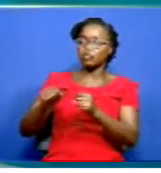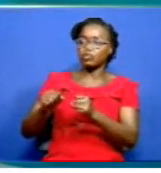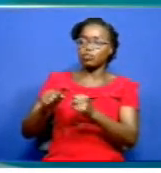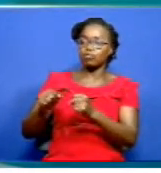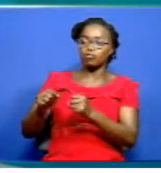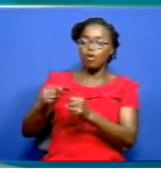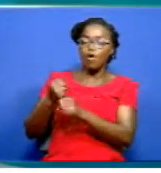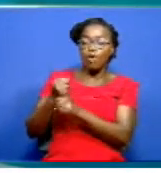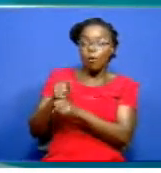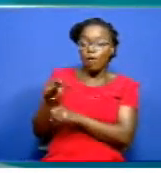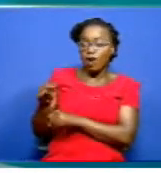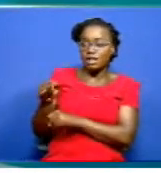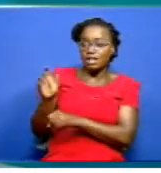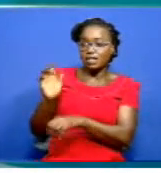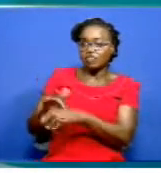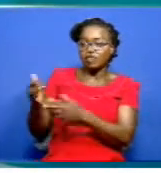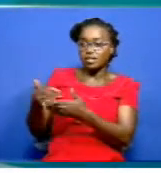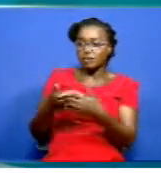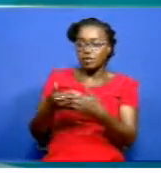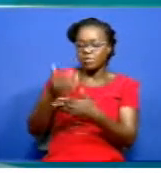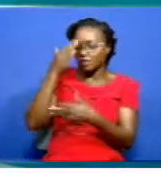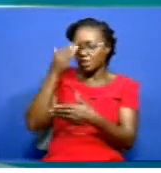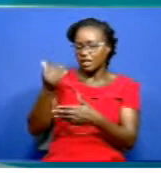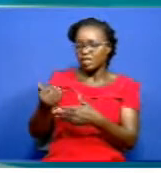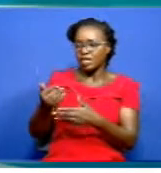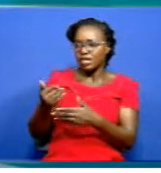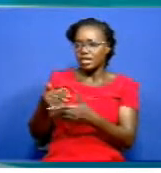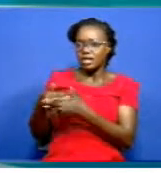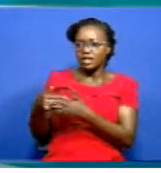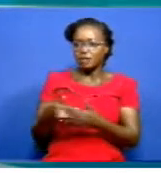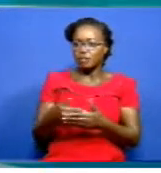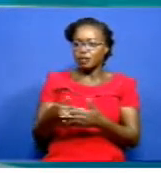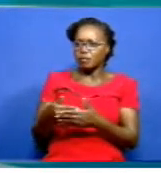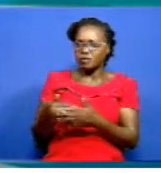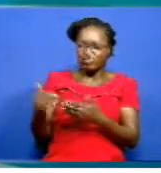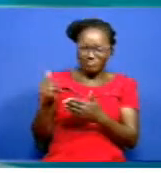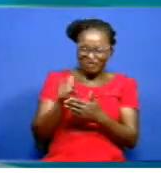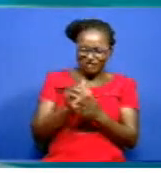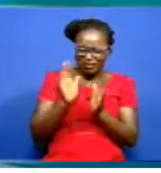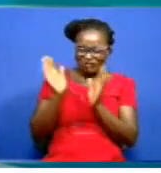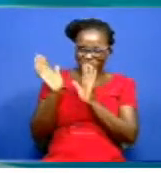kuzingatia. Hii ita affect mtoto kwa sababu mtoto atakuwa neglected na